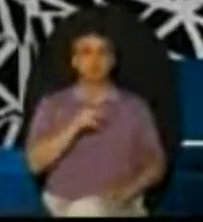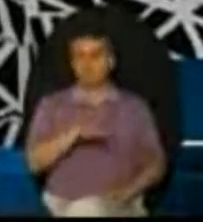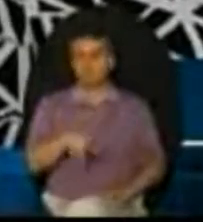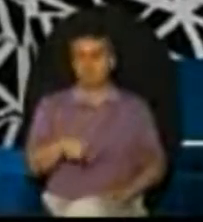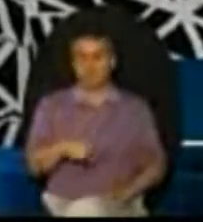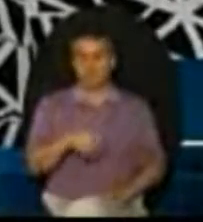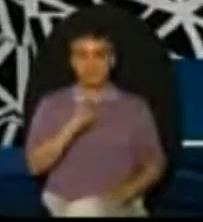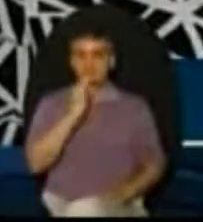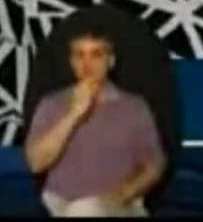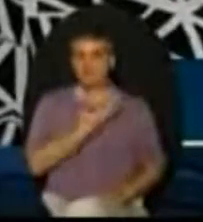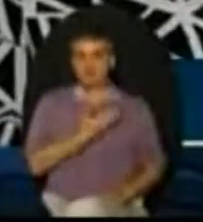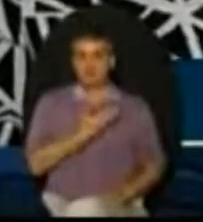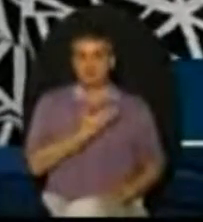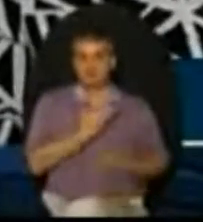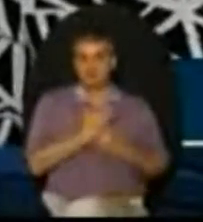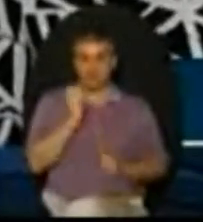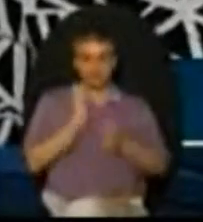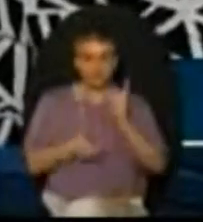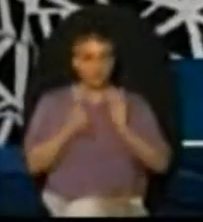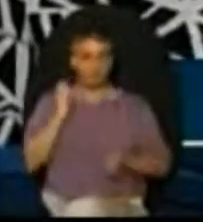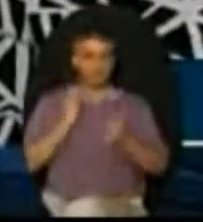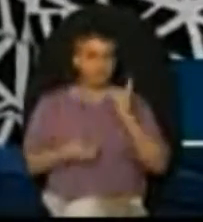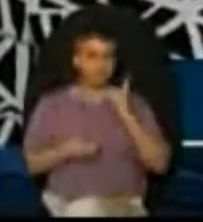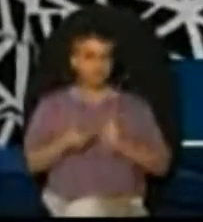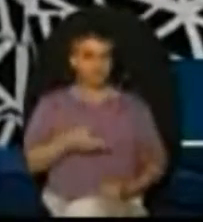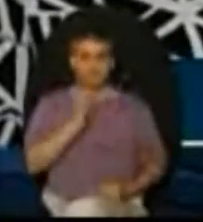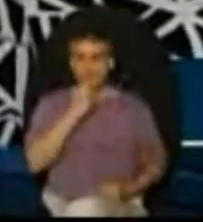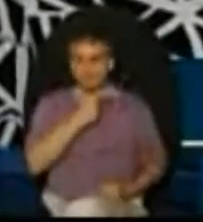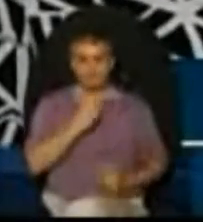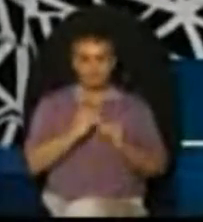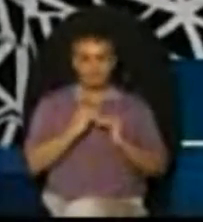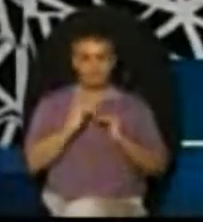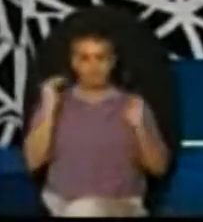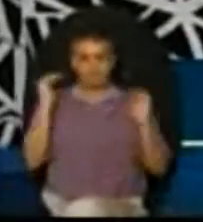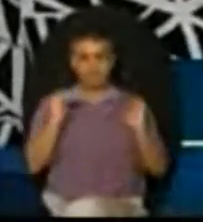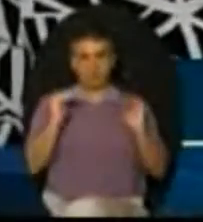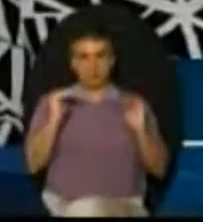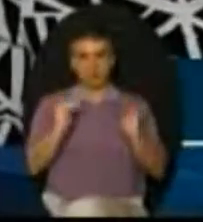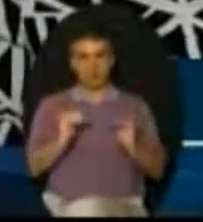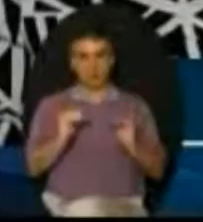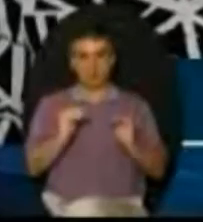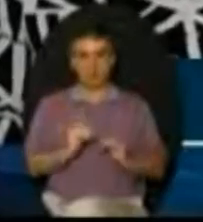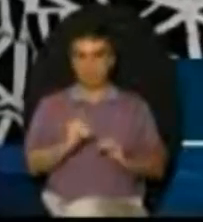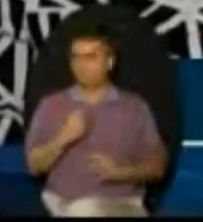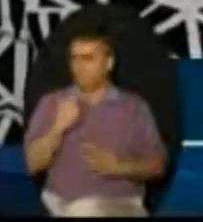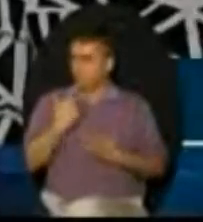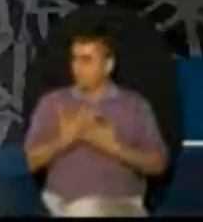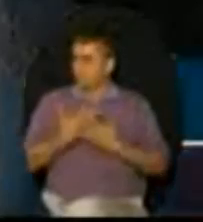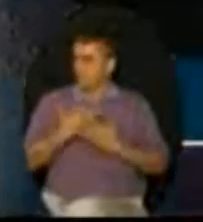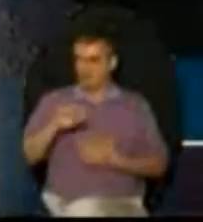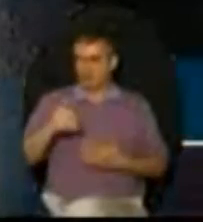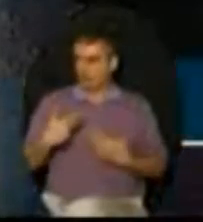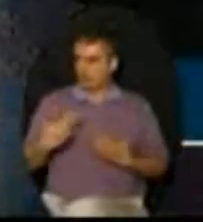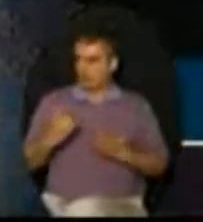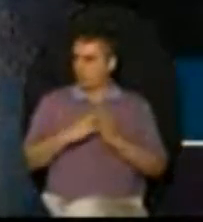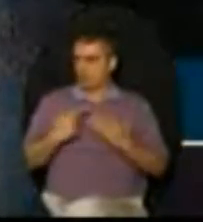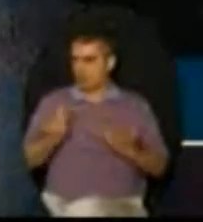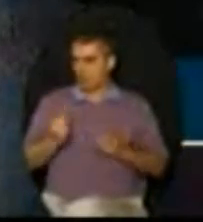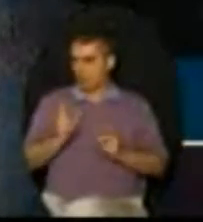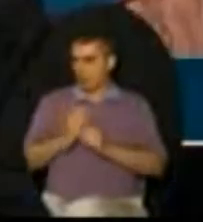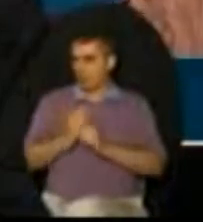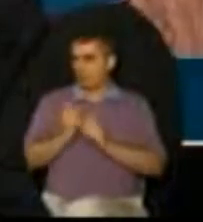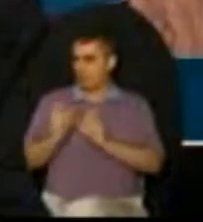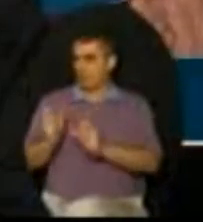ילדים ובני נוער כבר שמאמרים, וגיל ההימורים הולך וקטן, הולך ופוחת. אז העובדה שאין בתי קזינו חוקיים לא עצרה